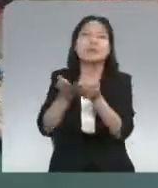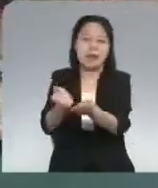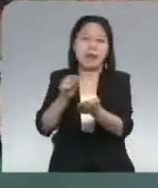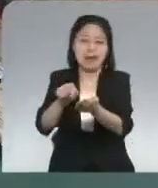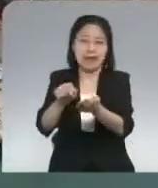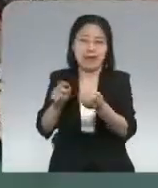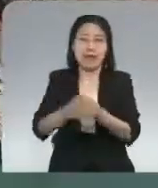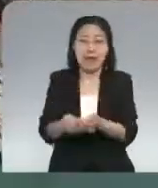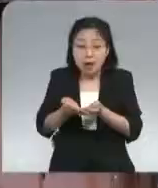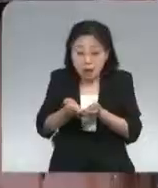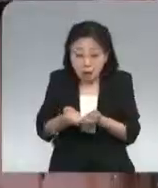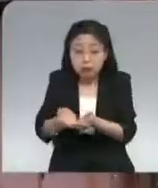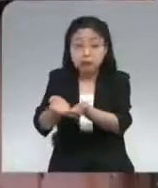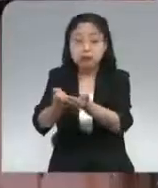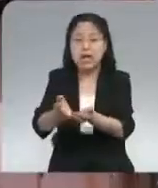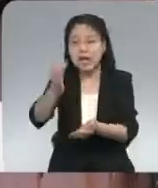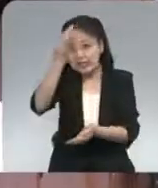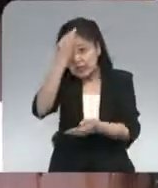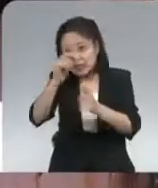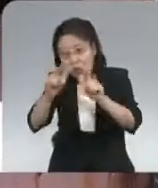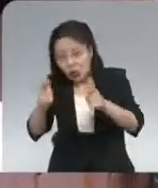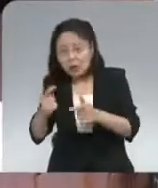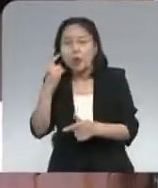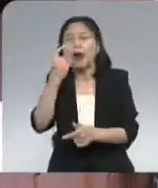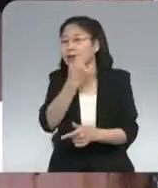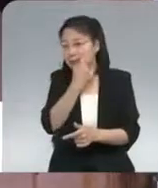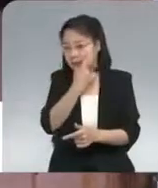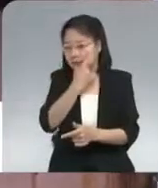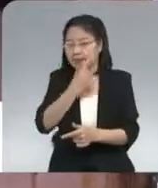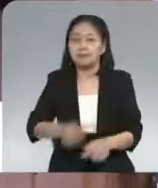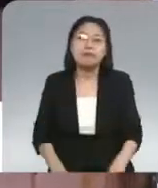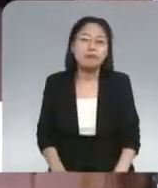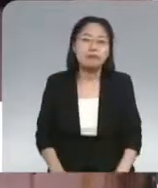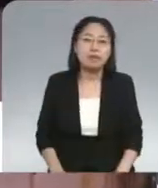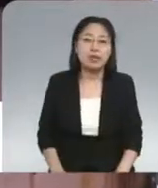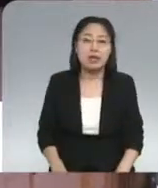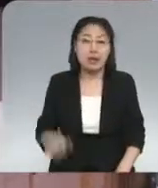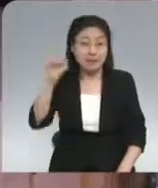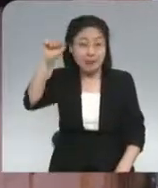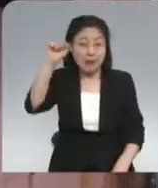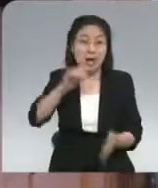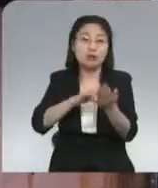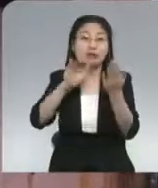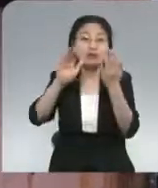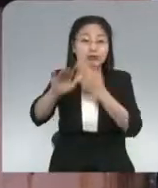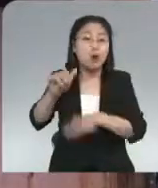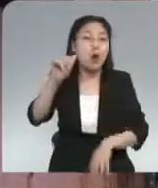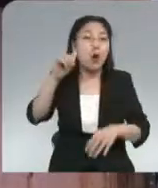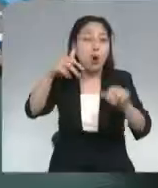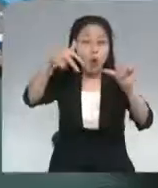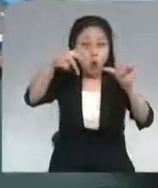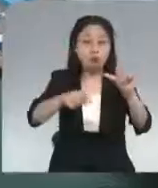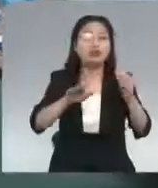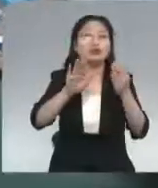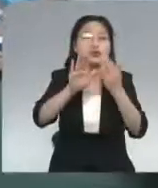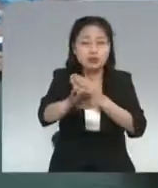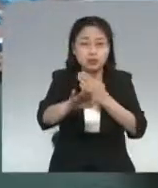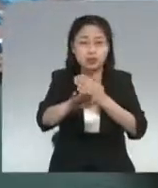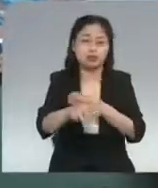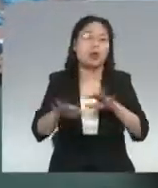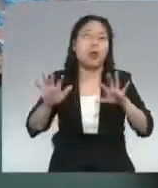a été remplie à nouveau et un transporteur de pétrole brut de 300 000 tonnes a été mis à l'eau pour subir un contrôle